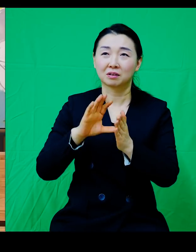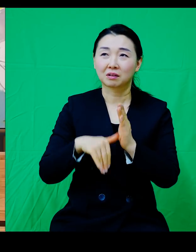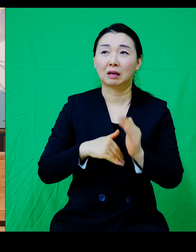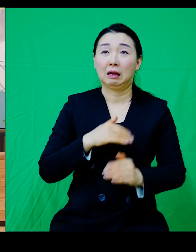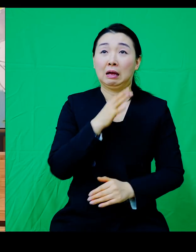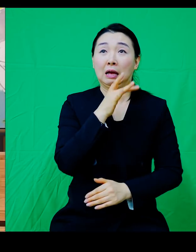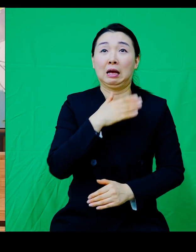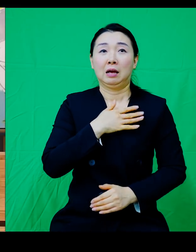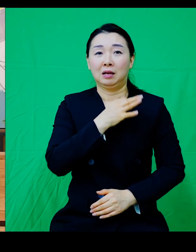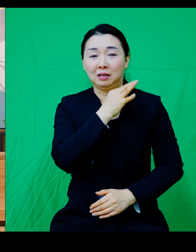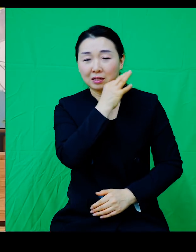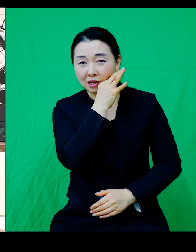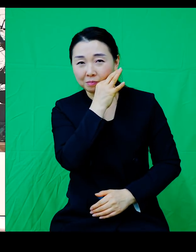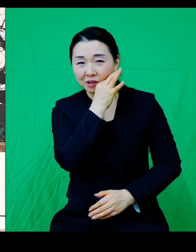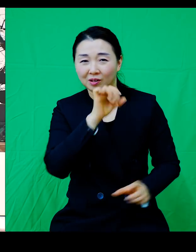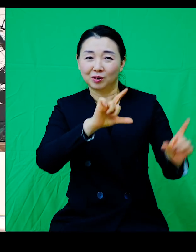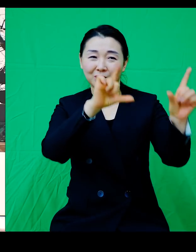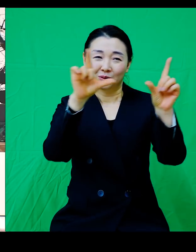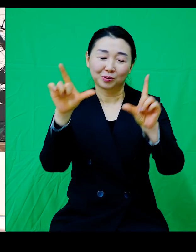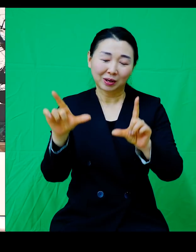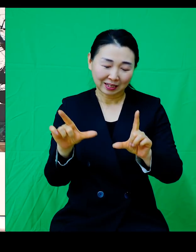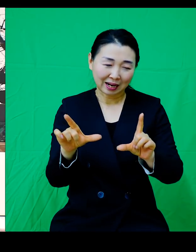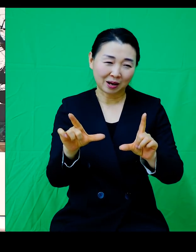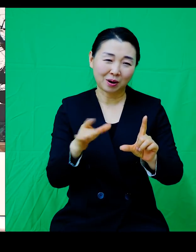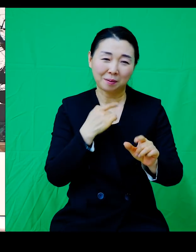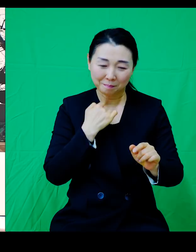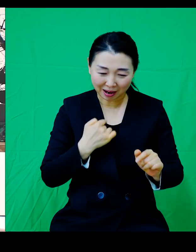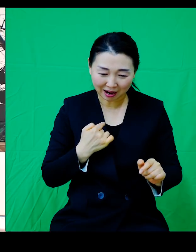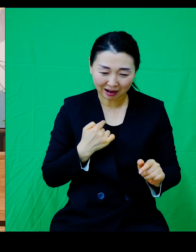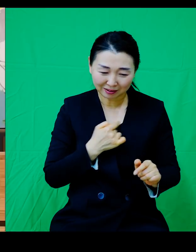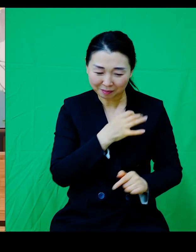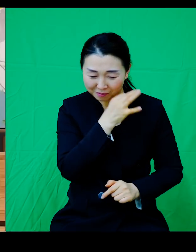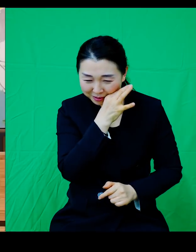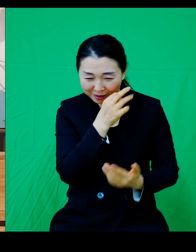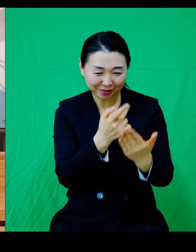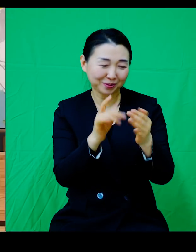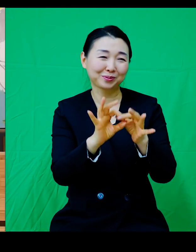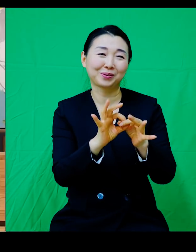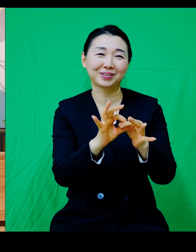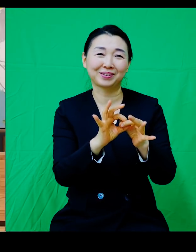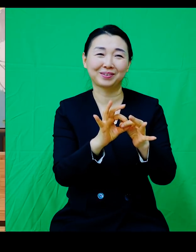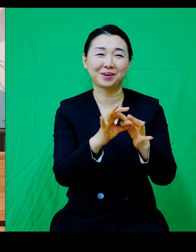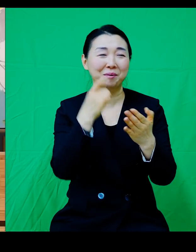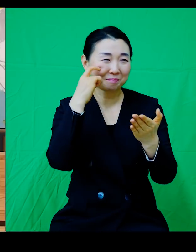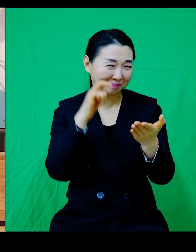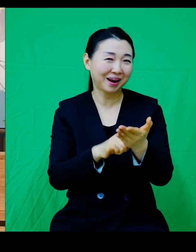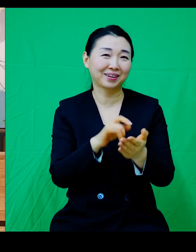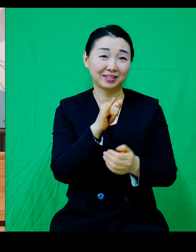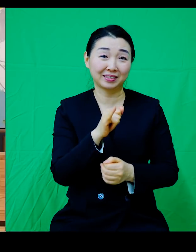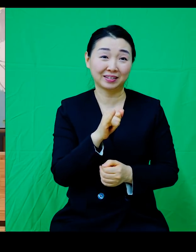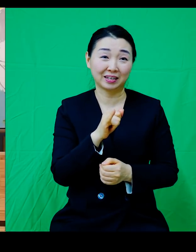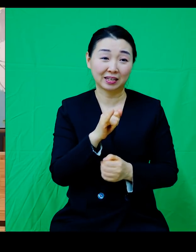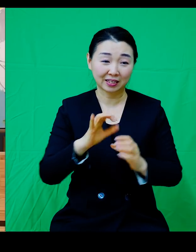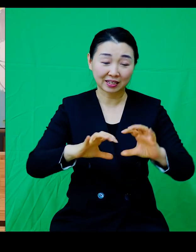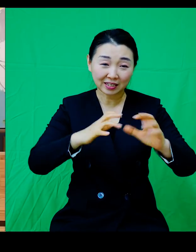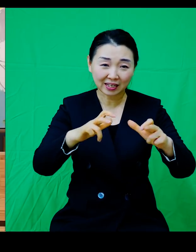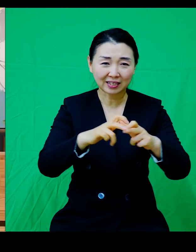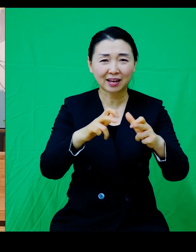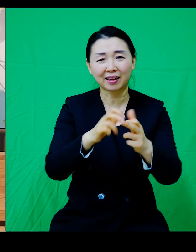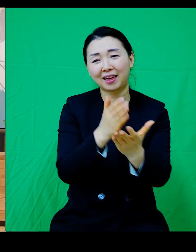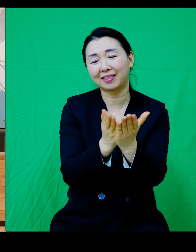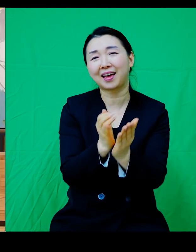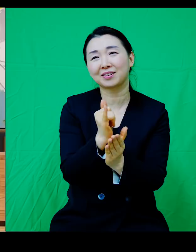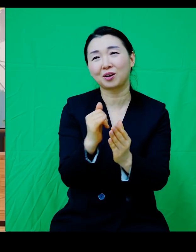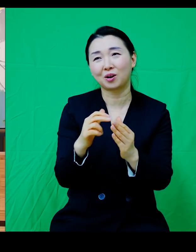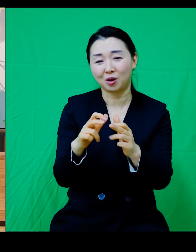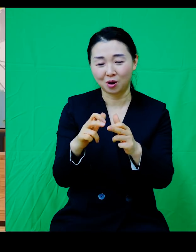그때서야 아 내가 얼마나 창피했구나 그동안 살아온 것이 얼마나 부끄러웠는지 그 거울을 통해서 알게 되는 것 같아요. 이 세상에는 많은 형태의 장애가